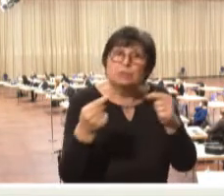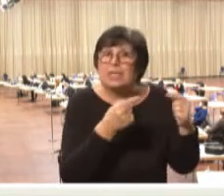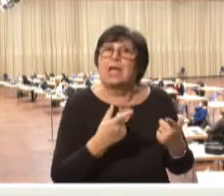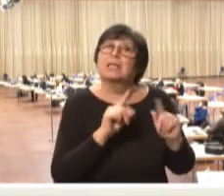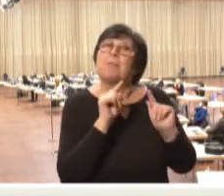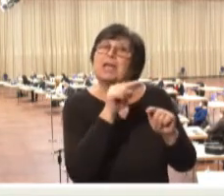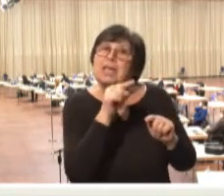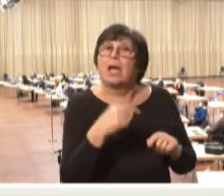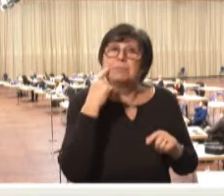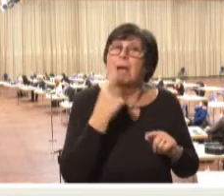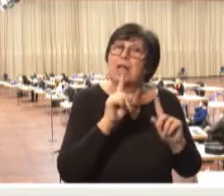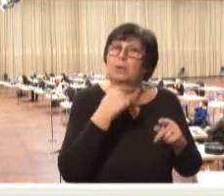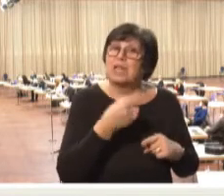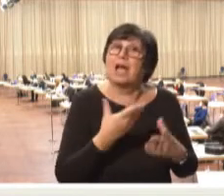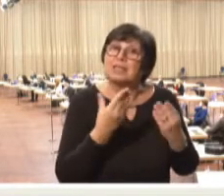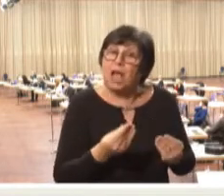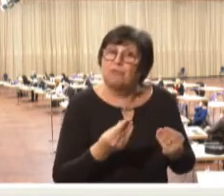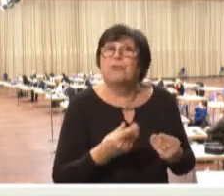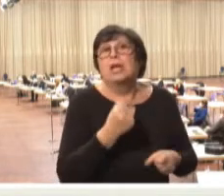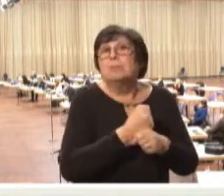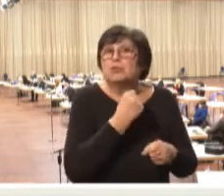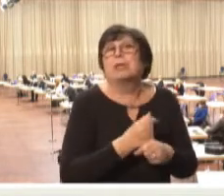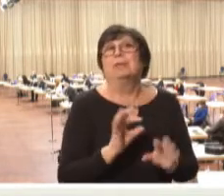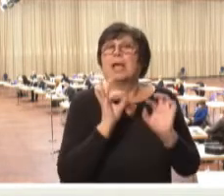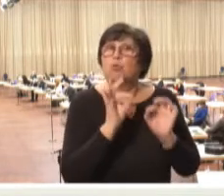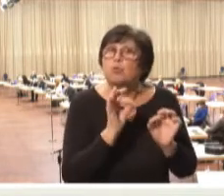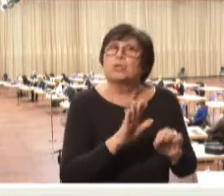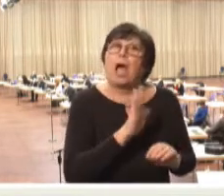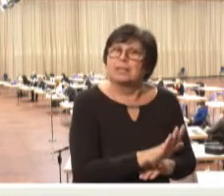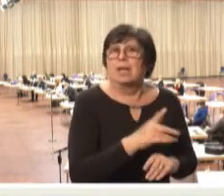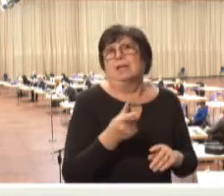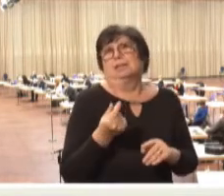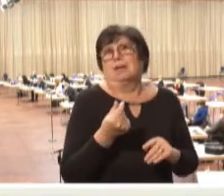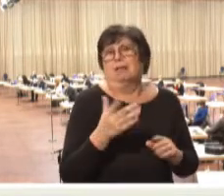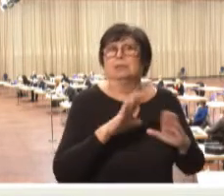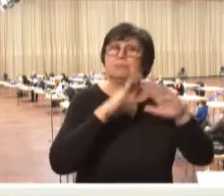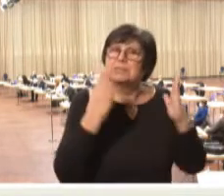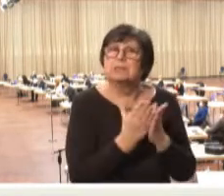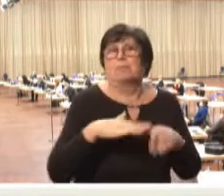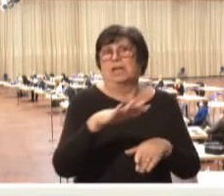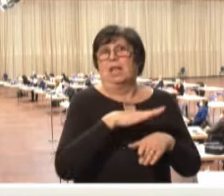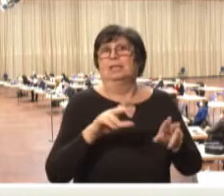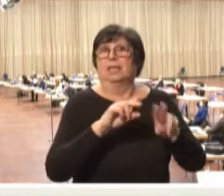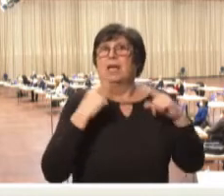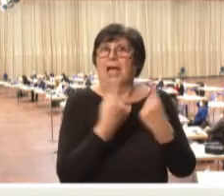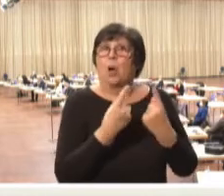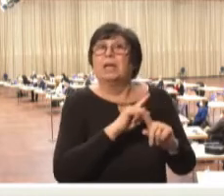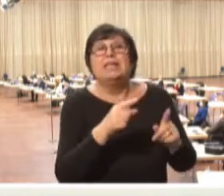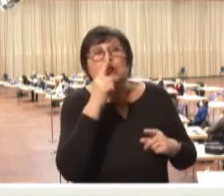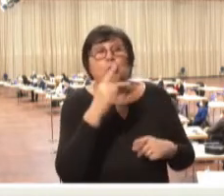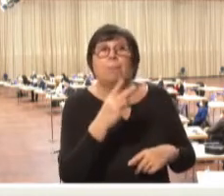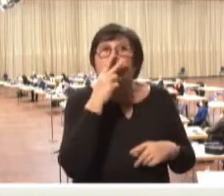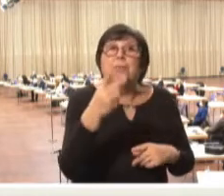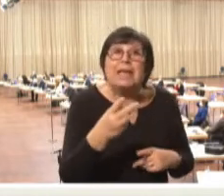Ihrem Namen sagen zu können, es wird gut angelegtes Geld sein im Sinne des gesamten ländlichen Raumes. Nicht nur mit Blick